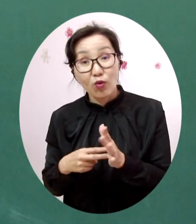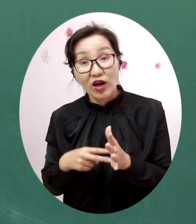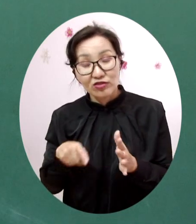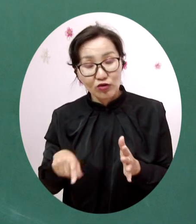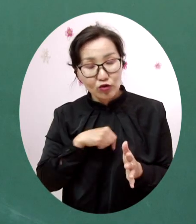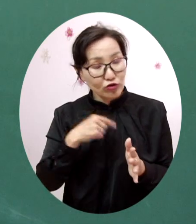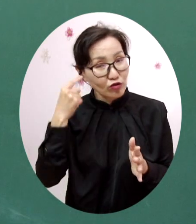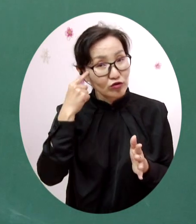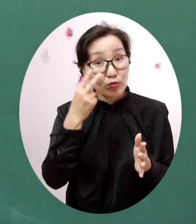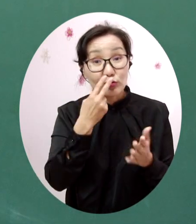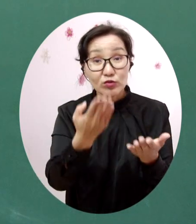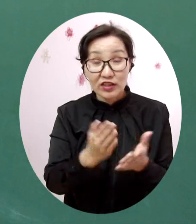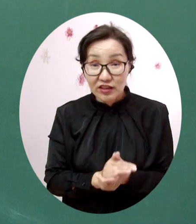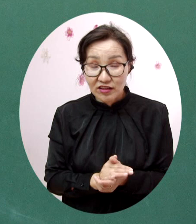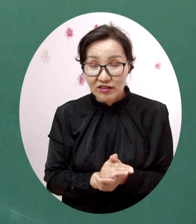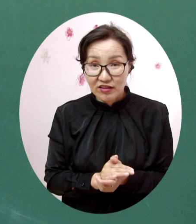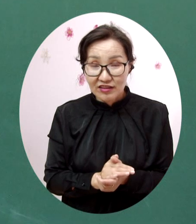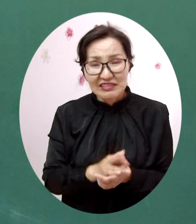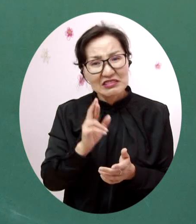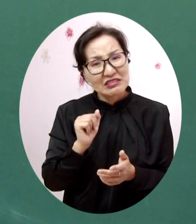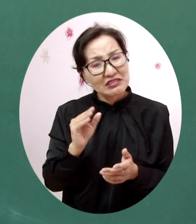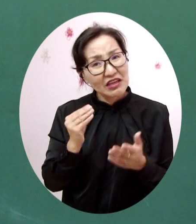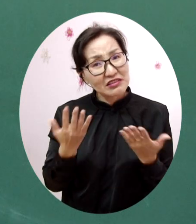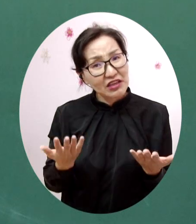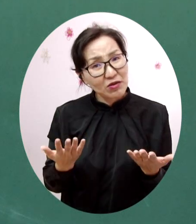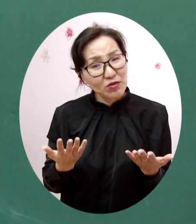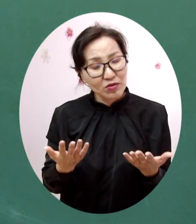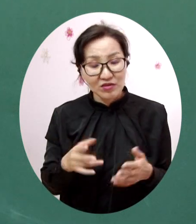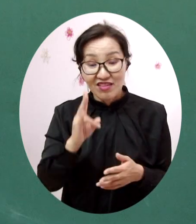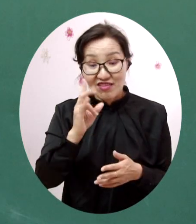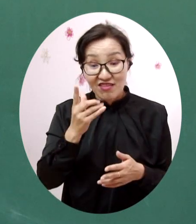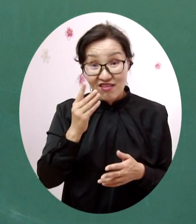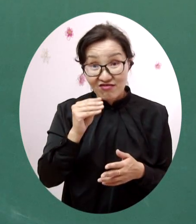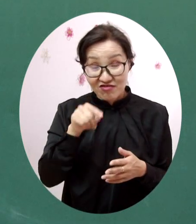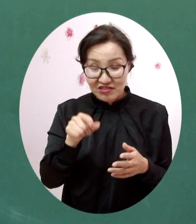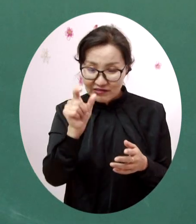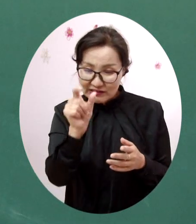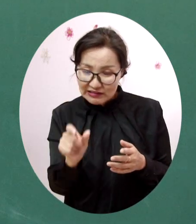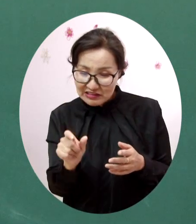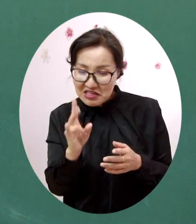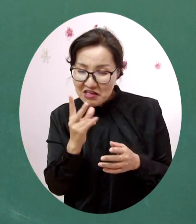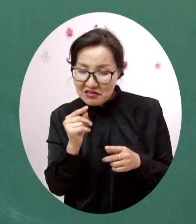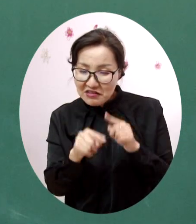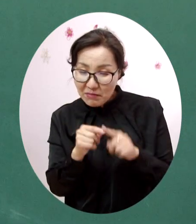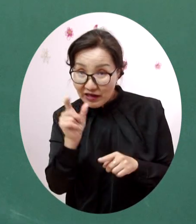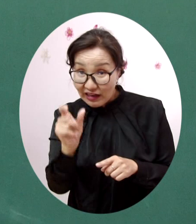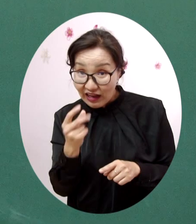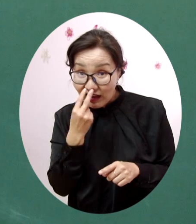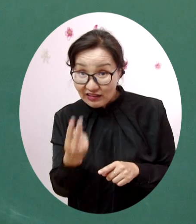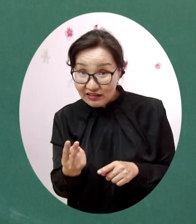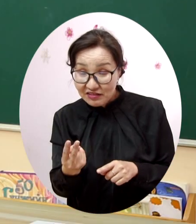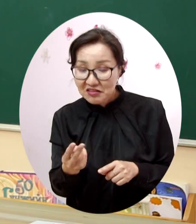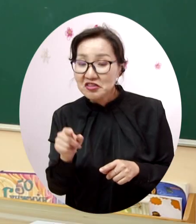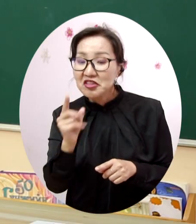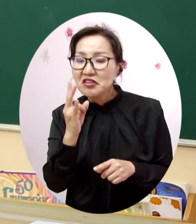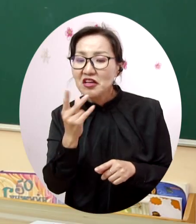гэсэн. За яаж харах вэ? Өө зүйтэй. Нэгжийн орныхоо циприг харна. Нэгжийн орны